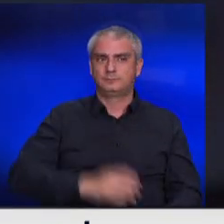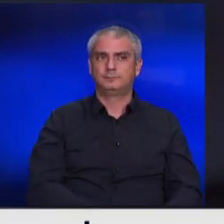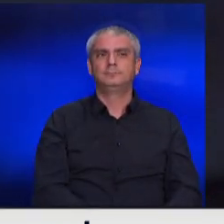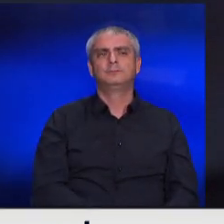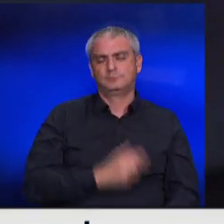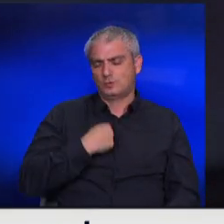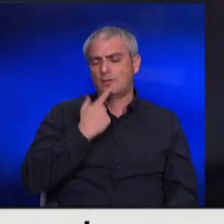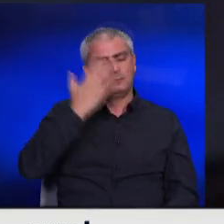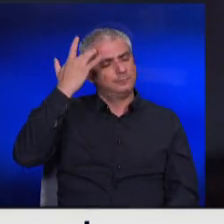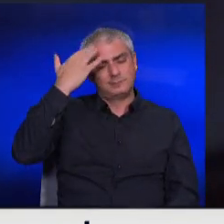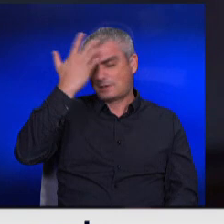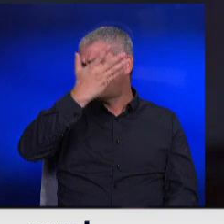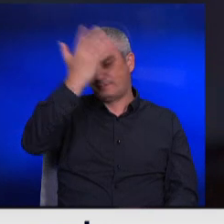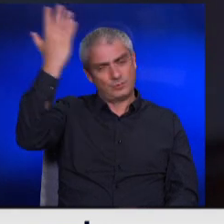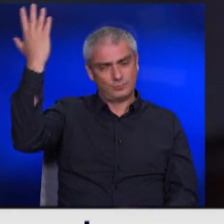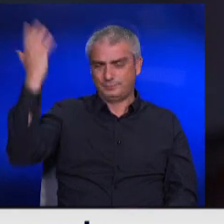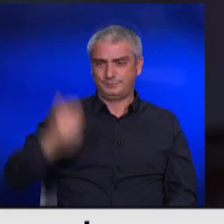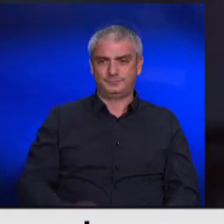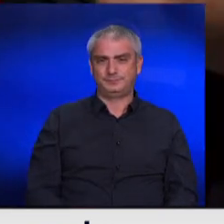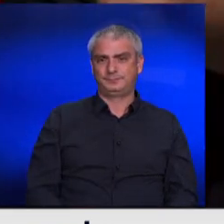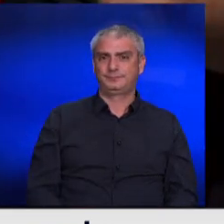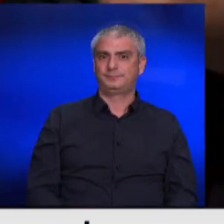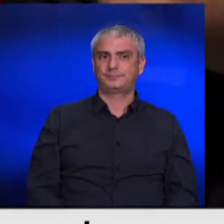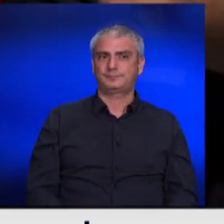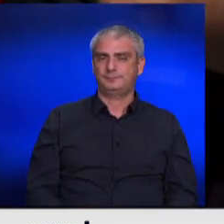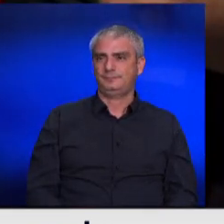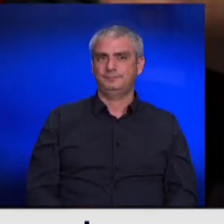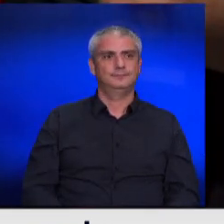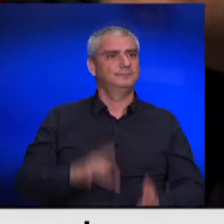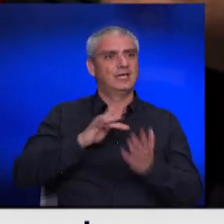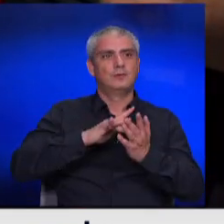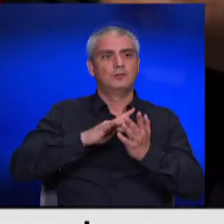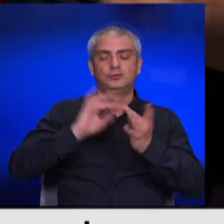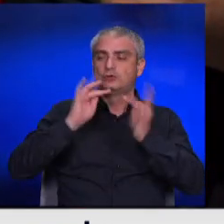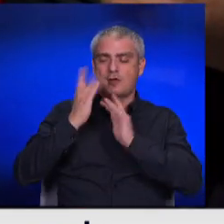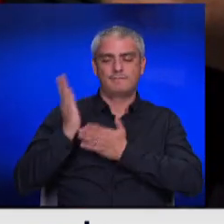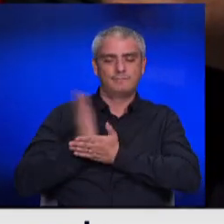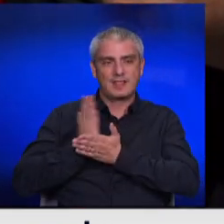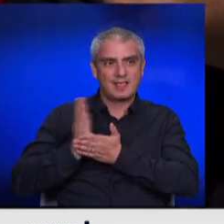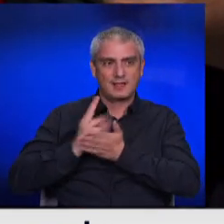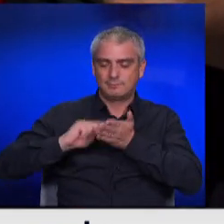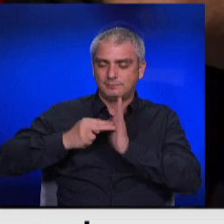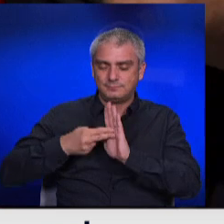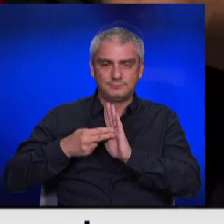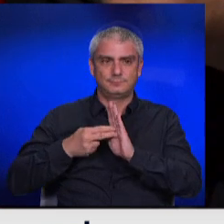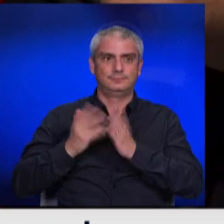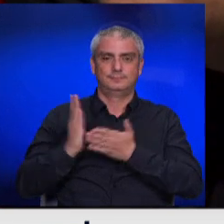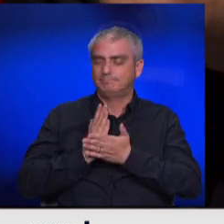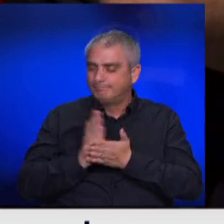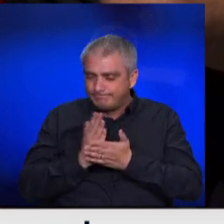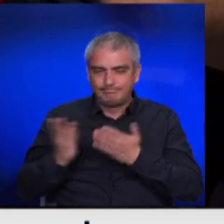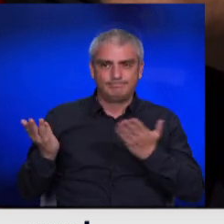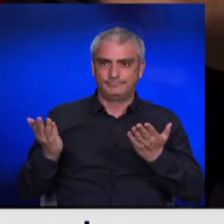רק יכול להגיד שתפליגו עם הדמיון למקומות שבהם האויב מתכנן,